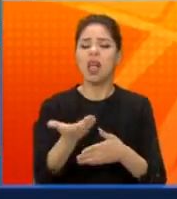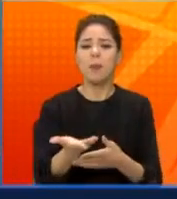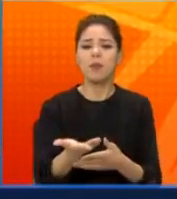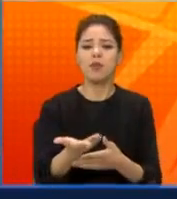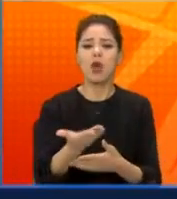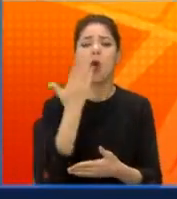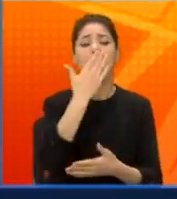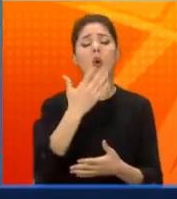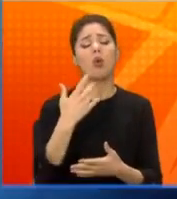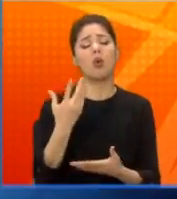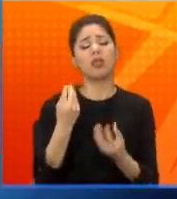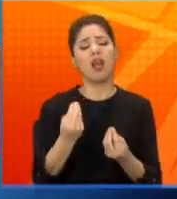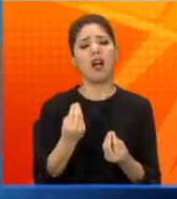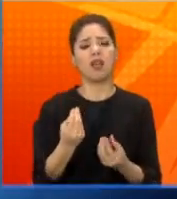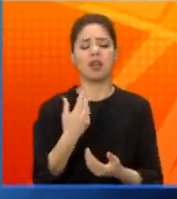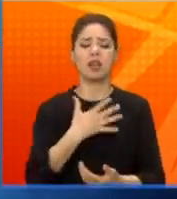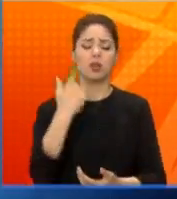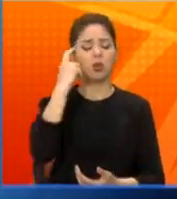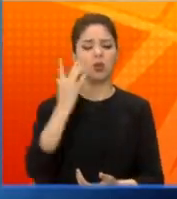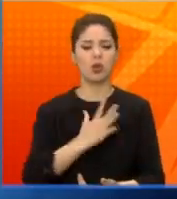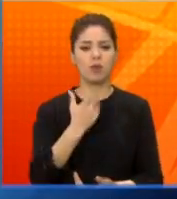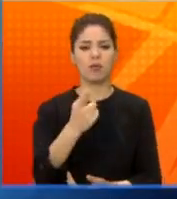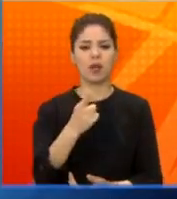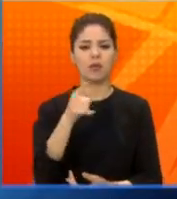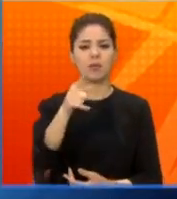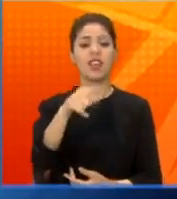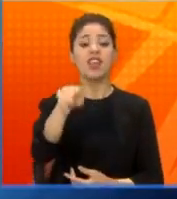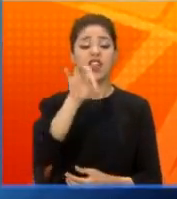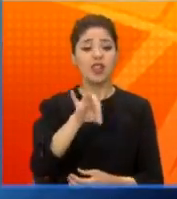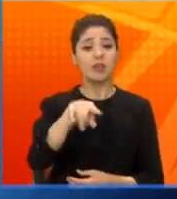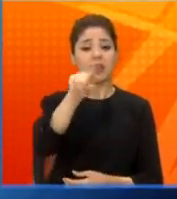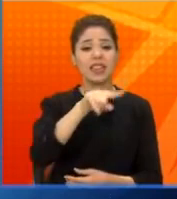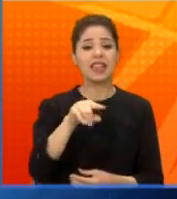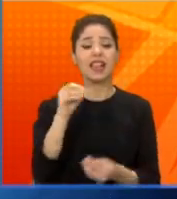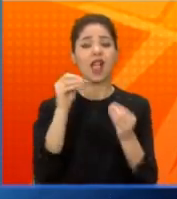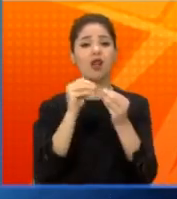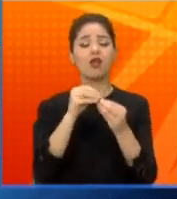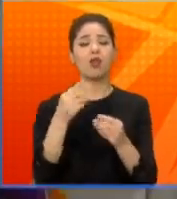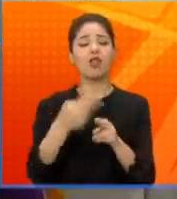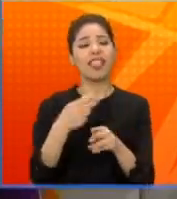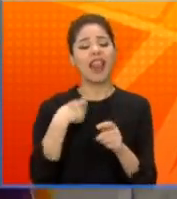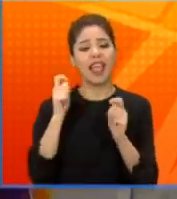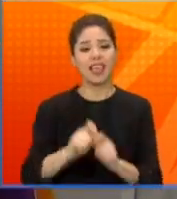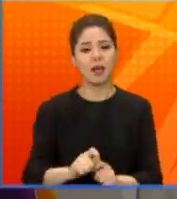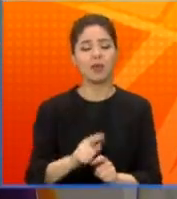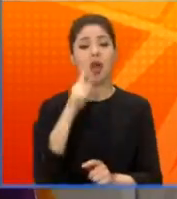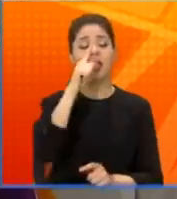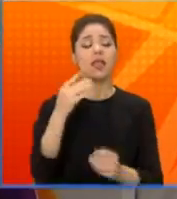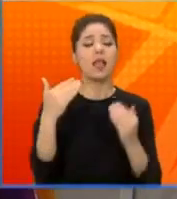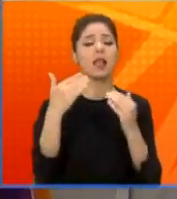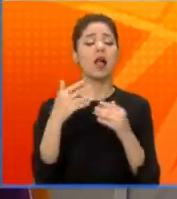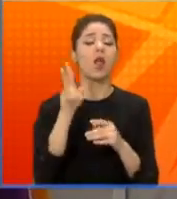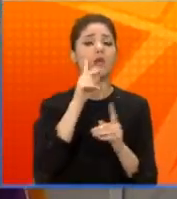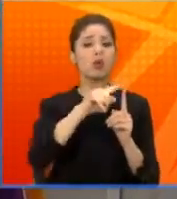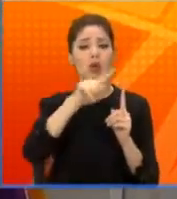daha mantıklı olduğunu düşünüyorum ya. Merhaba arkadaşlar, şimdi biz sizinle yumurta deneyini yapacağız. Nisan sonuna kadar